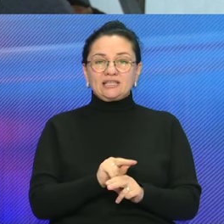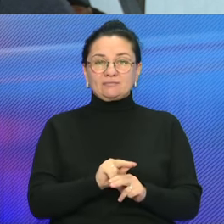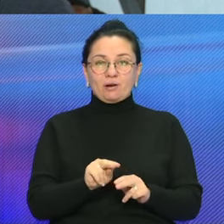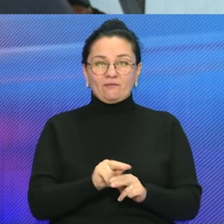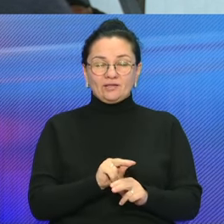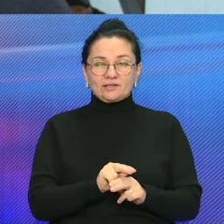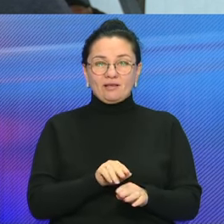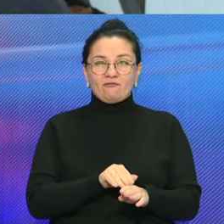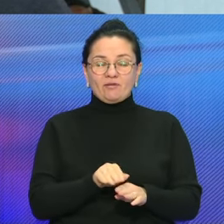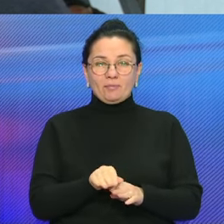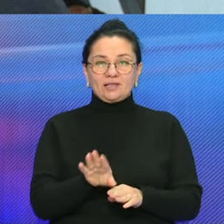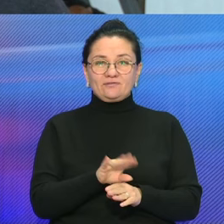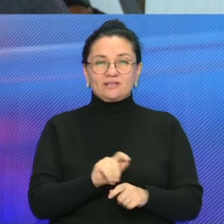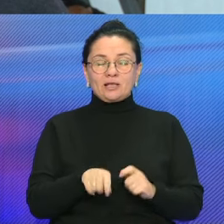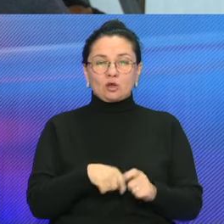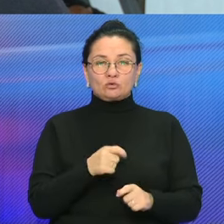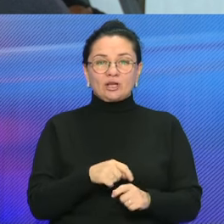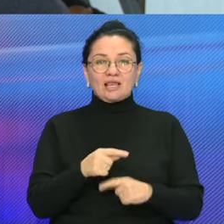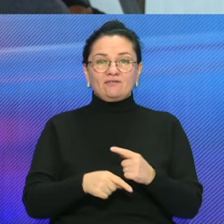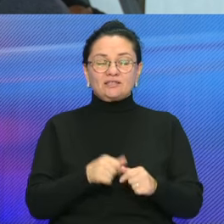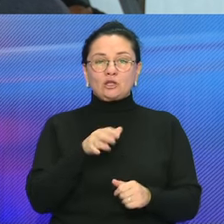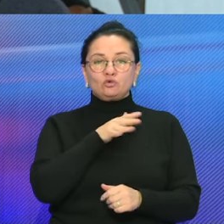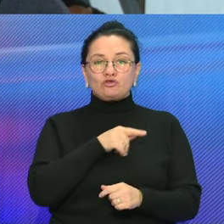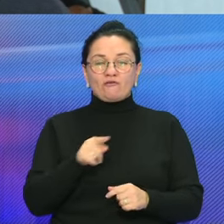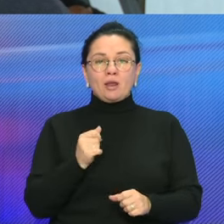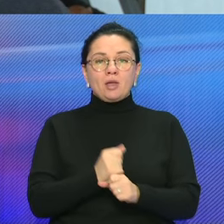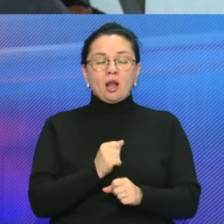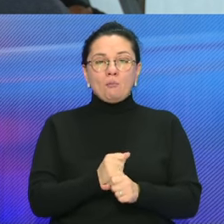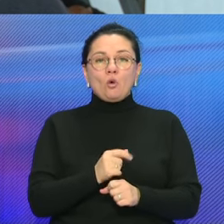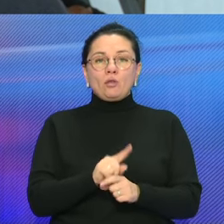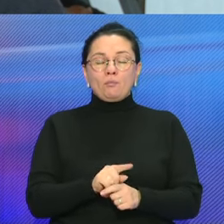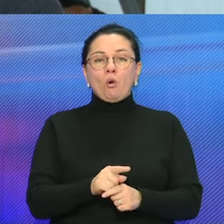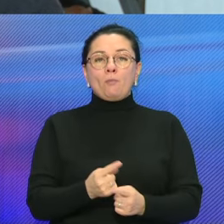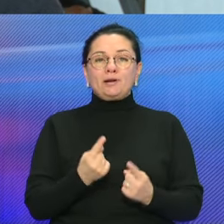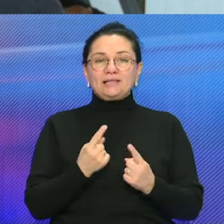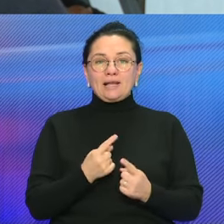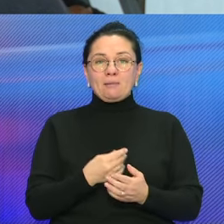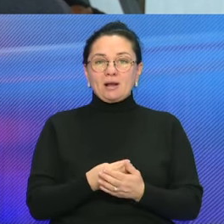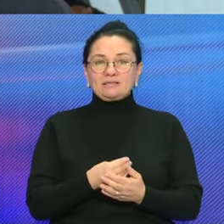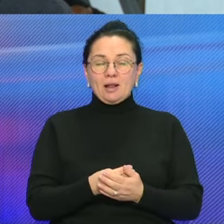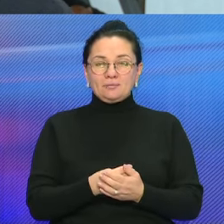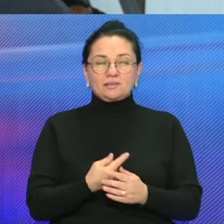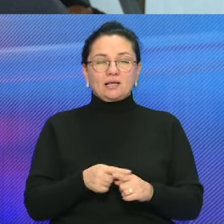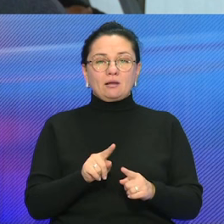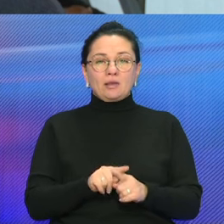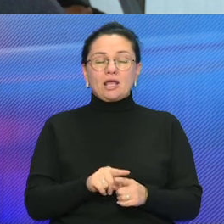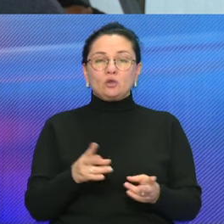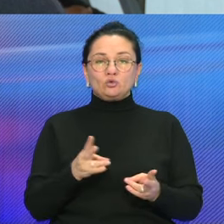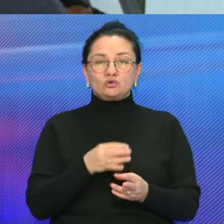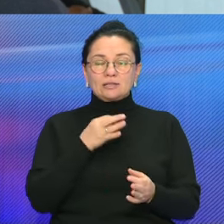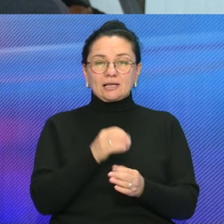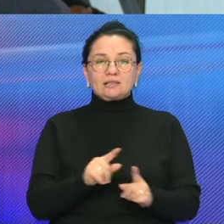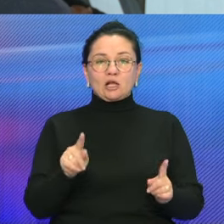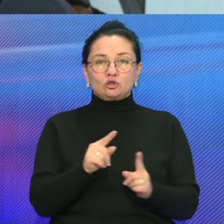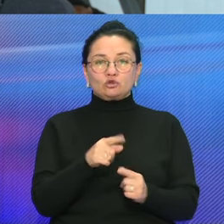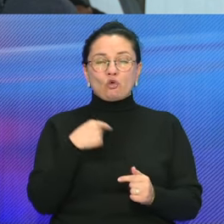и следующее время работать по предельно максимальным ценам. Следует отметить, что